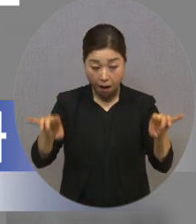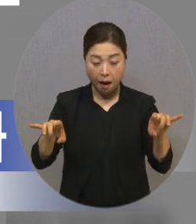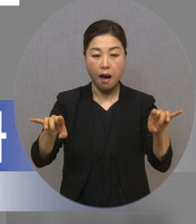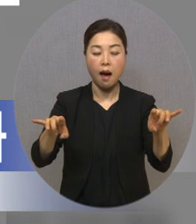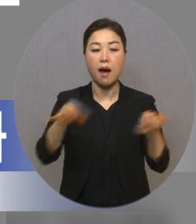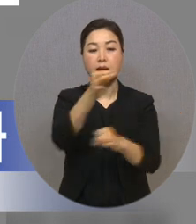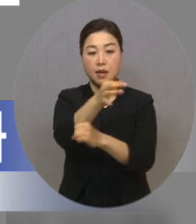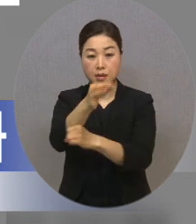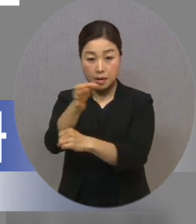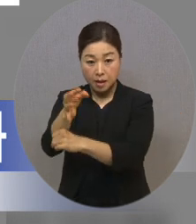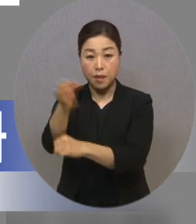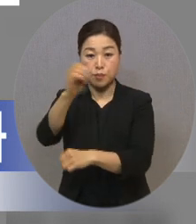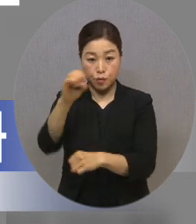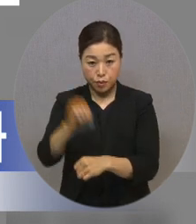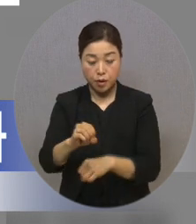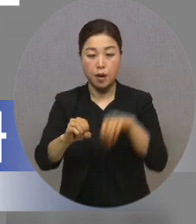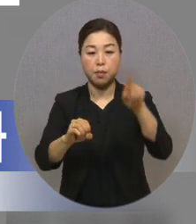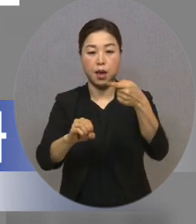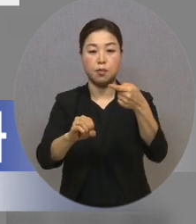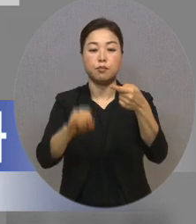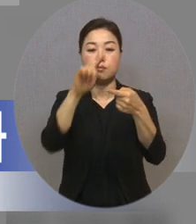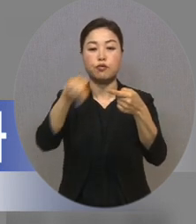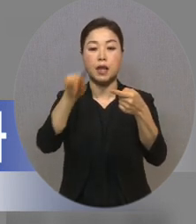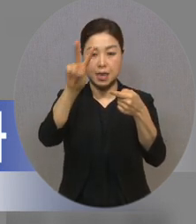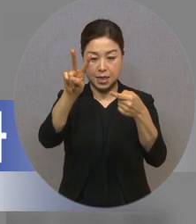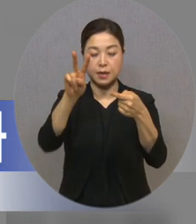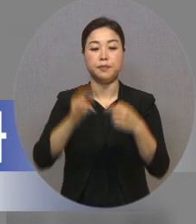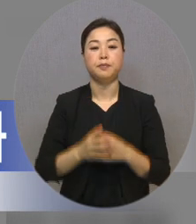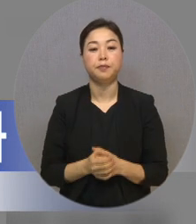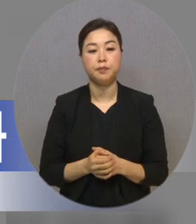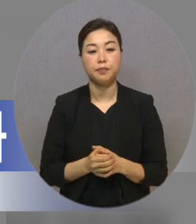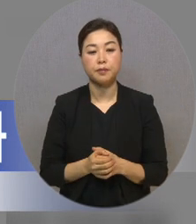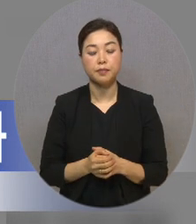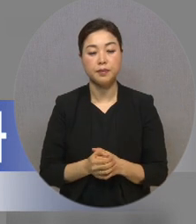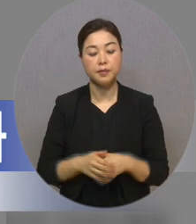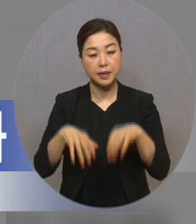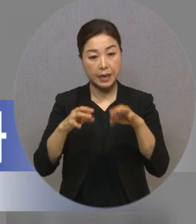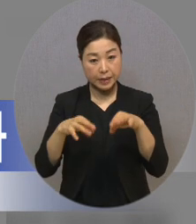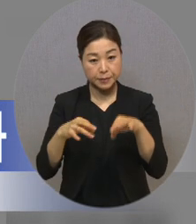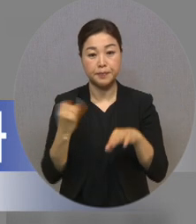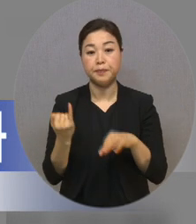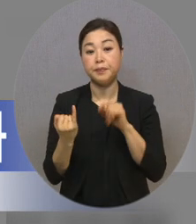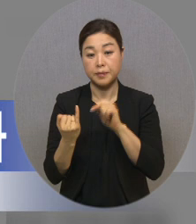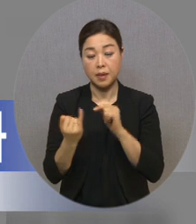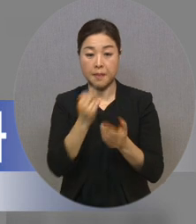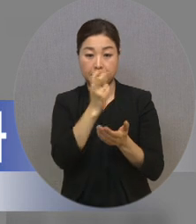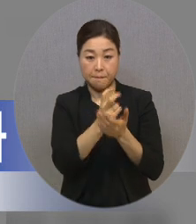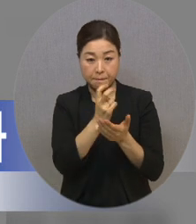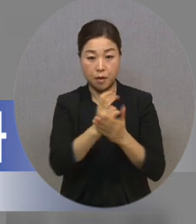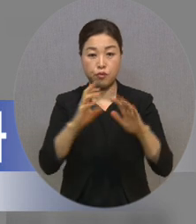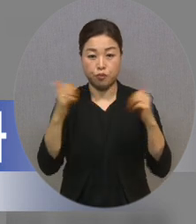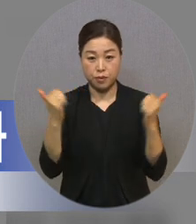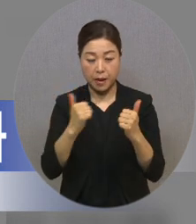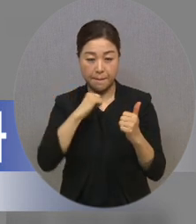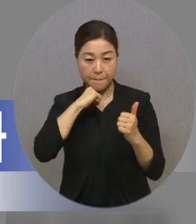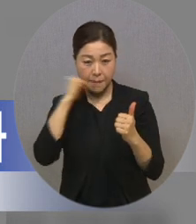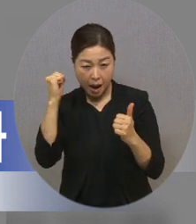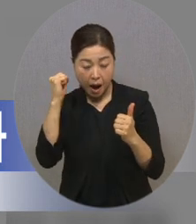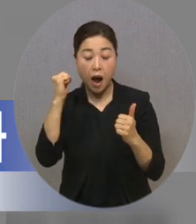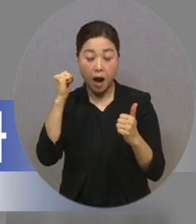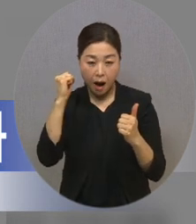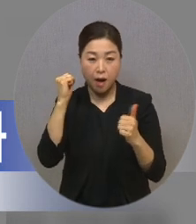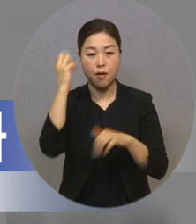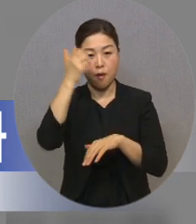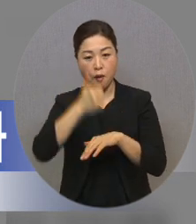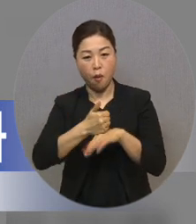비율을 100분의 2 이상으로 되도록 해야 합니다. 한편 김 의원은 해당 법안이 국회 본회의를 최종 통과한 것에 보람을